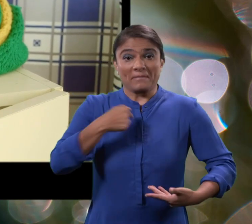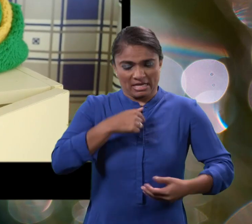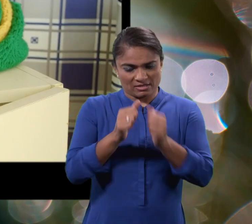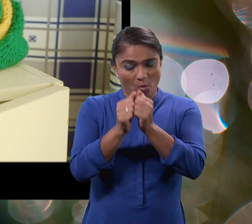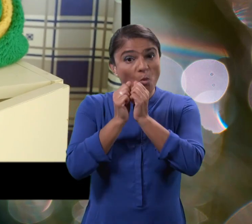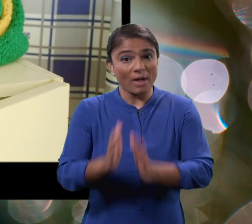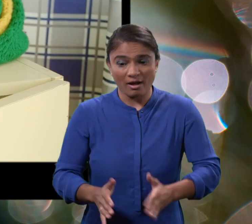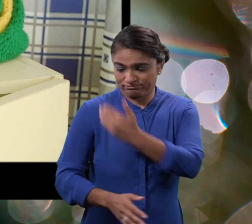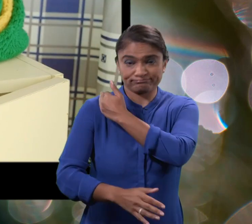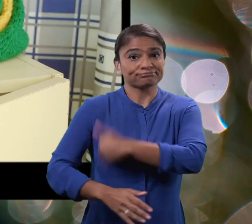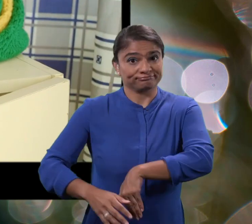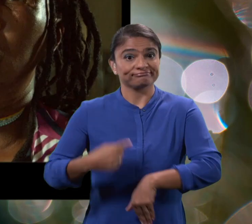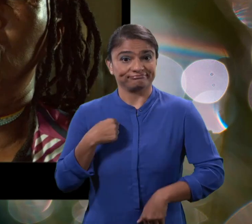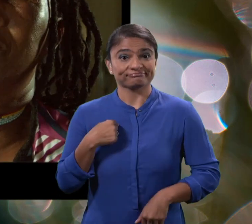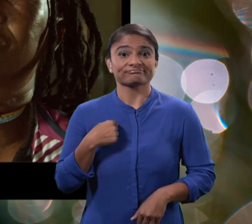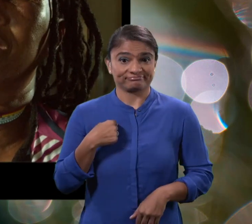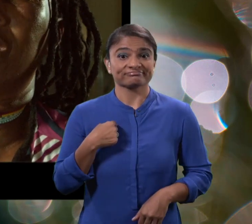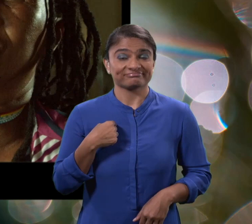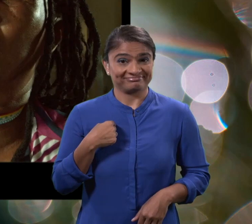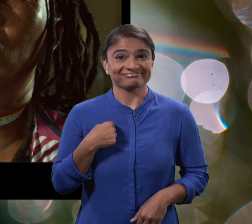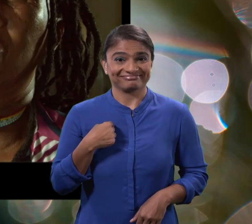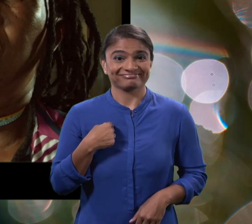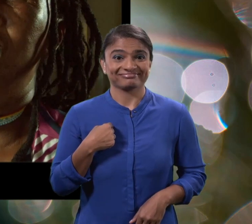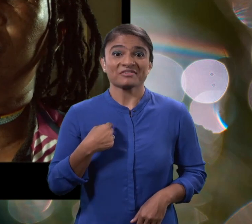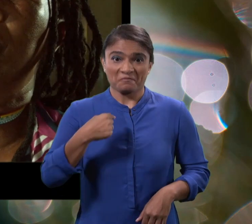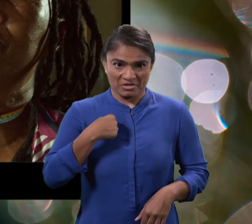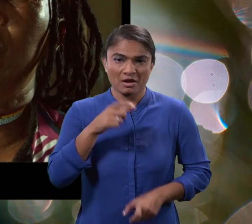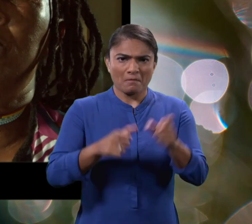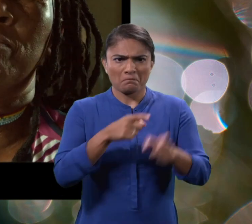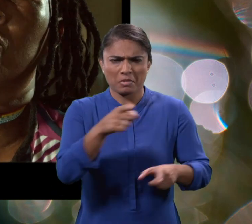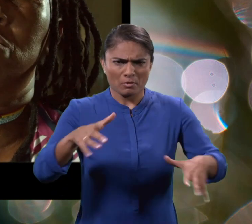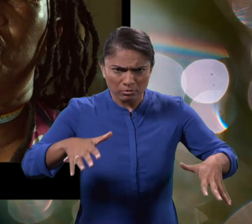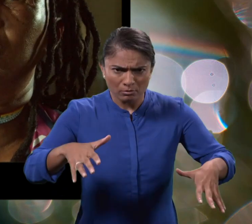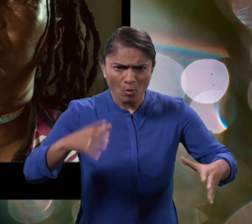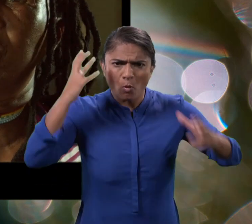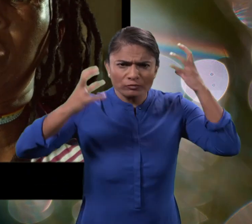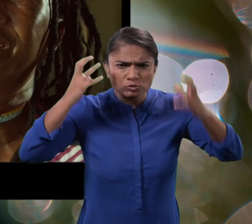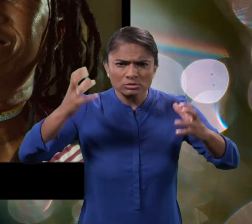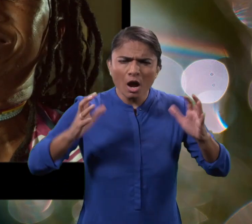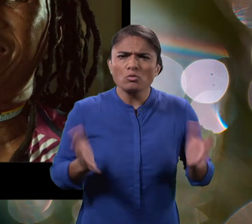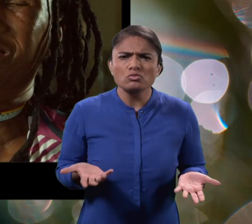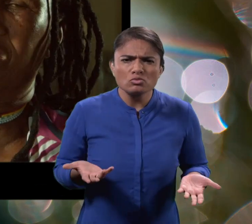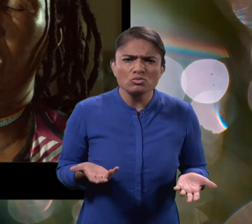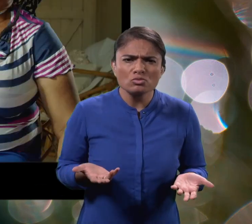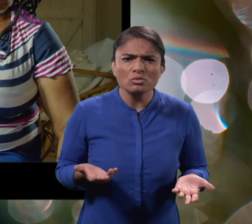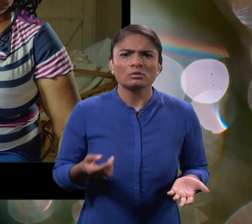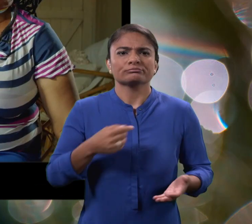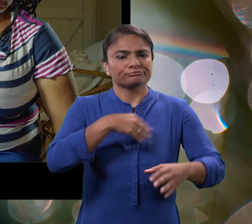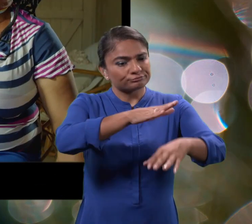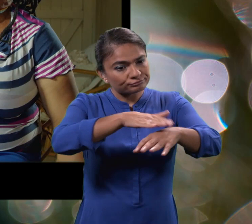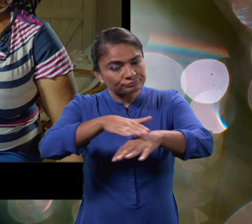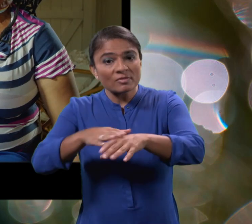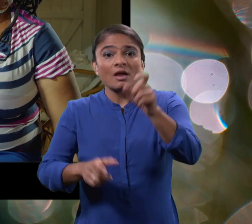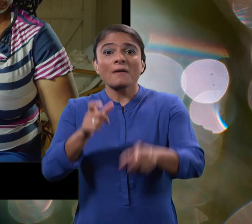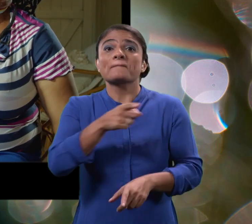Malangeni akanangalo, uligqirha. So nje abantu bavele babe confused, bavele badideke. Kaloku